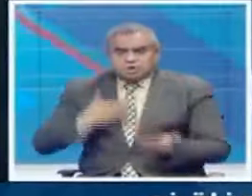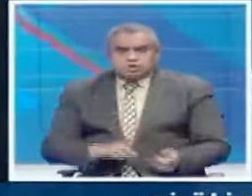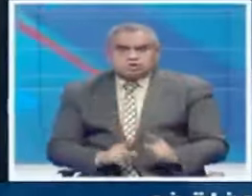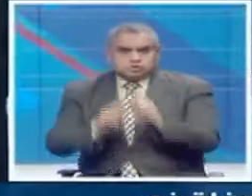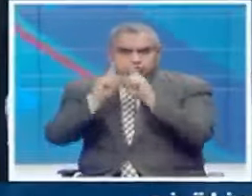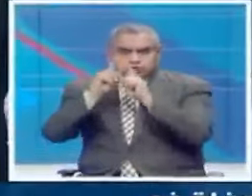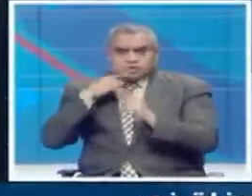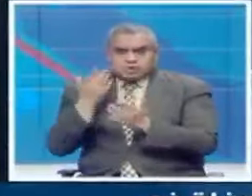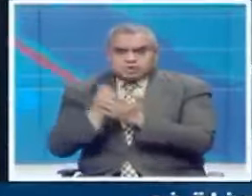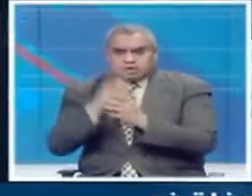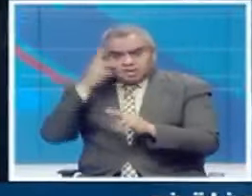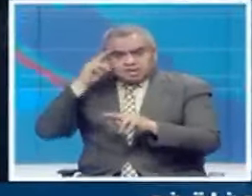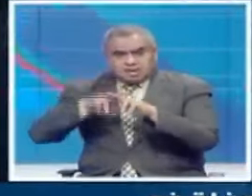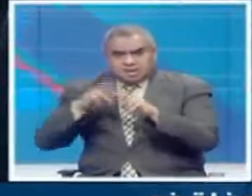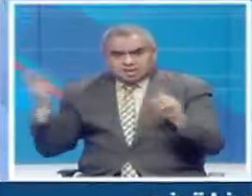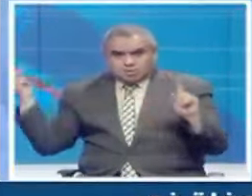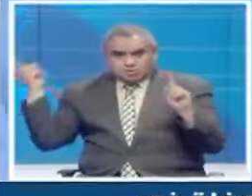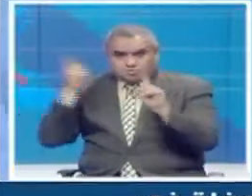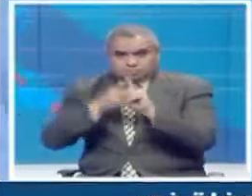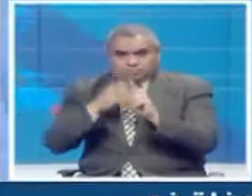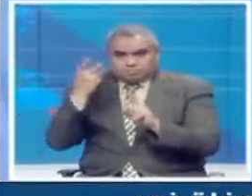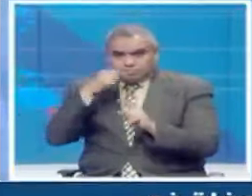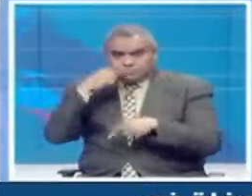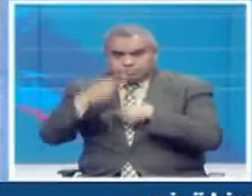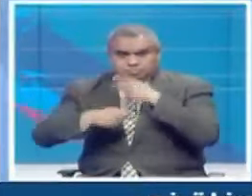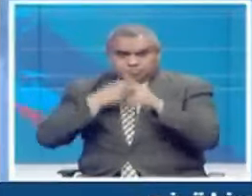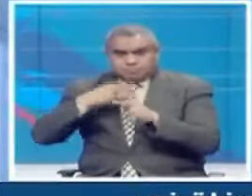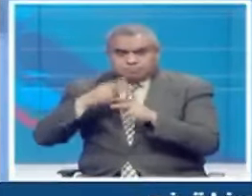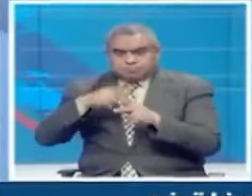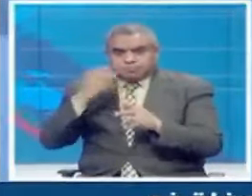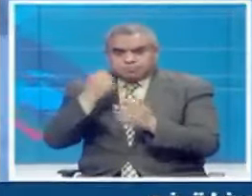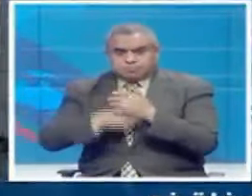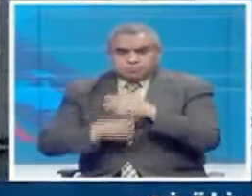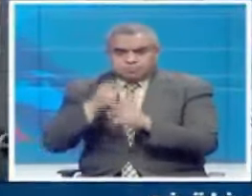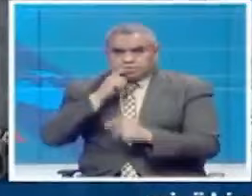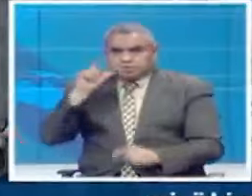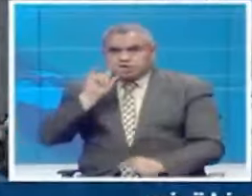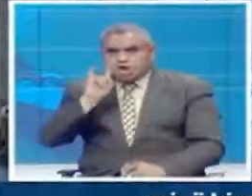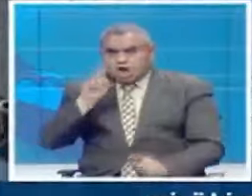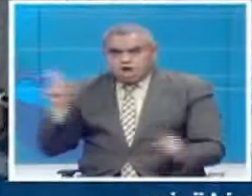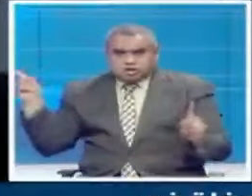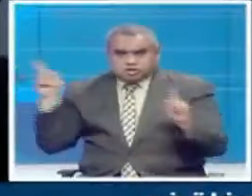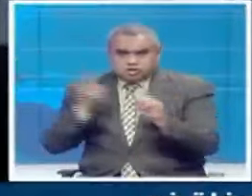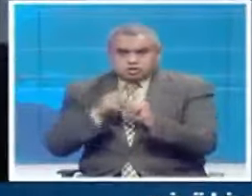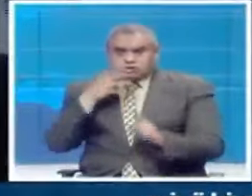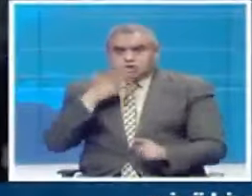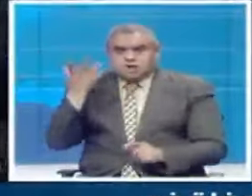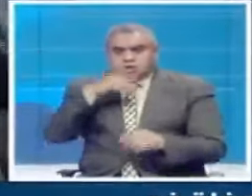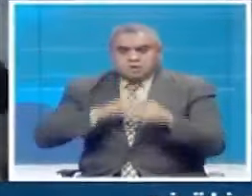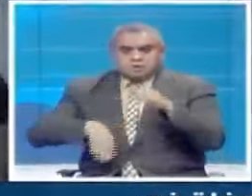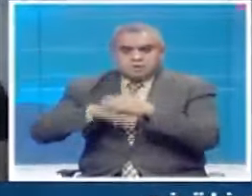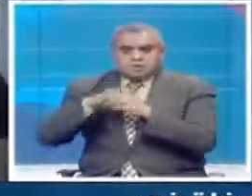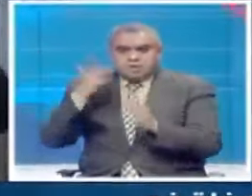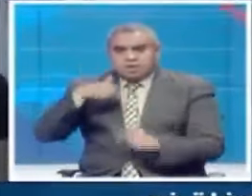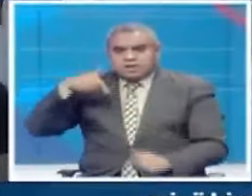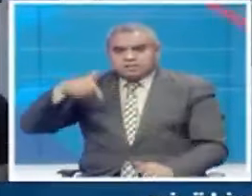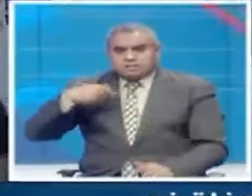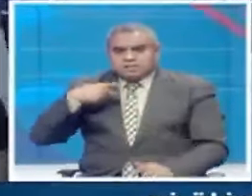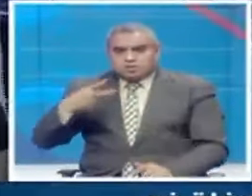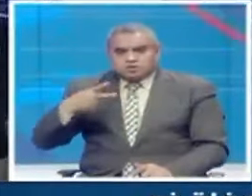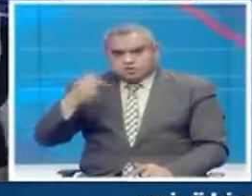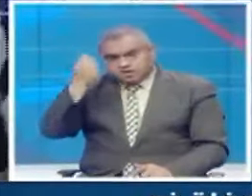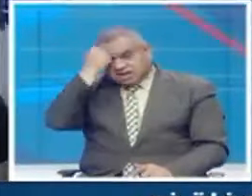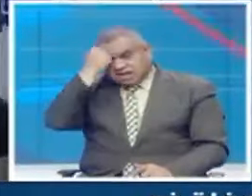جراء العدوان الإسرائيلي المستمر منذ 7 أكتوبر الماضي إلى أكثر من